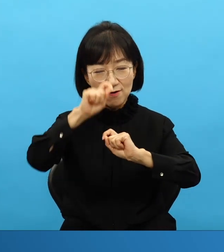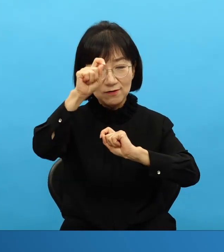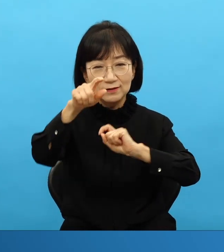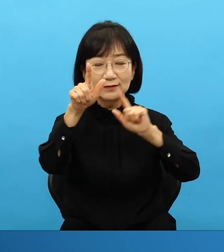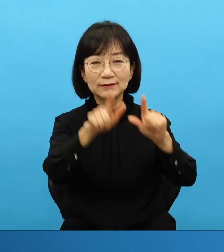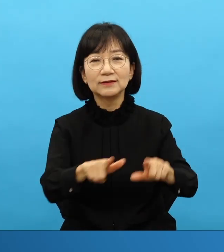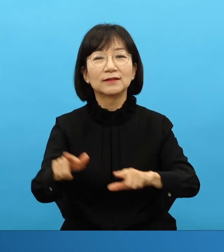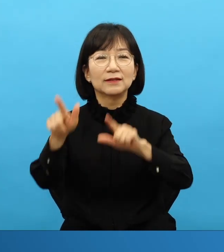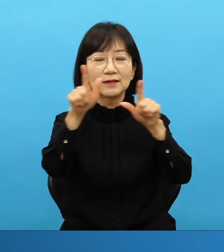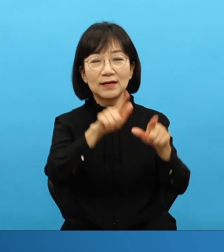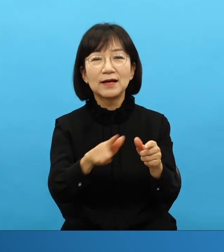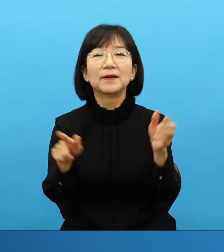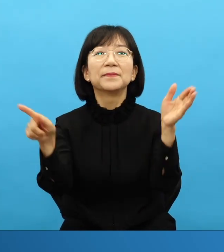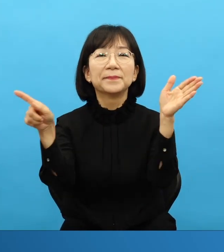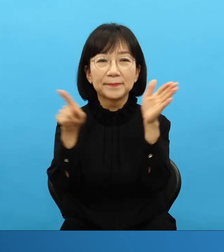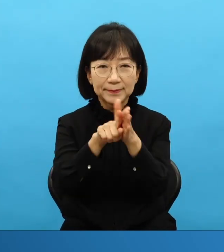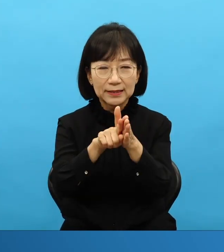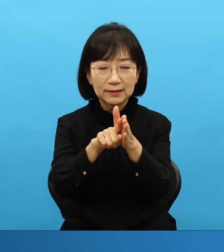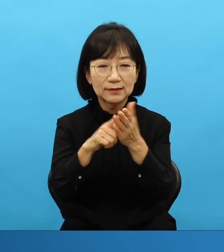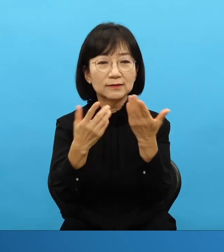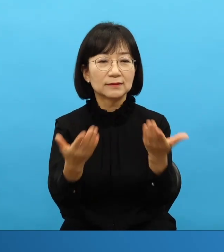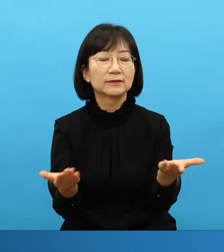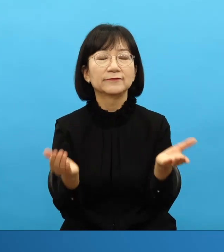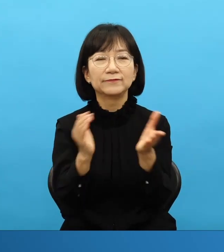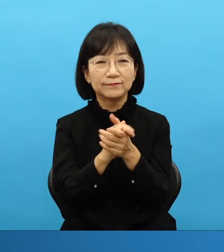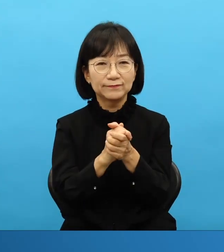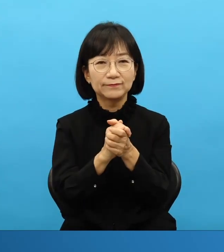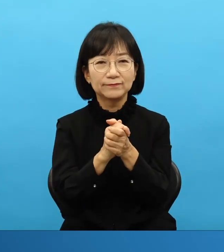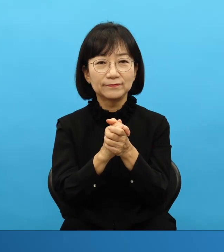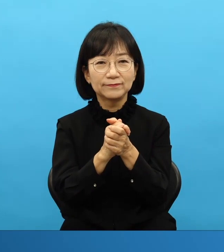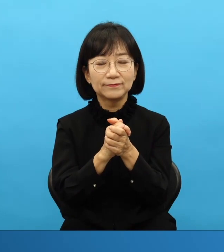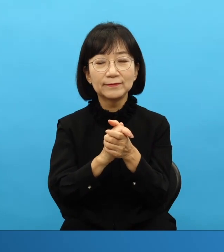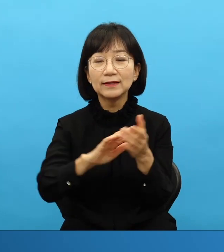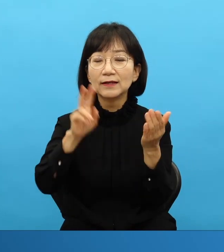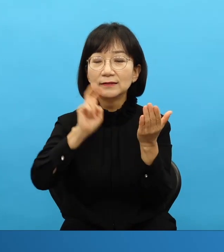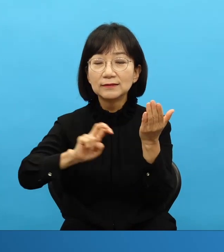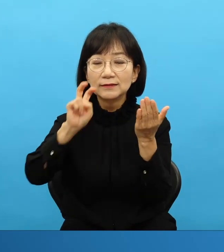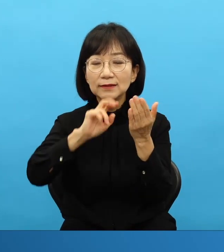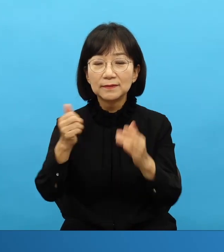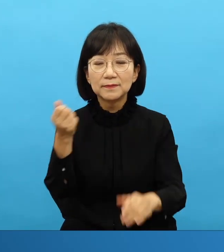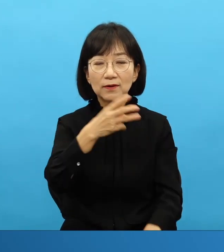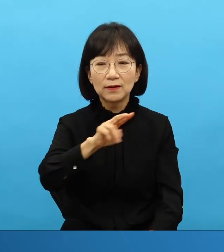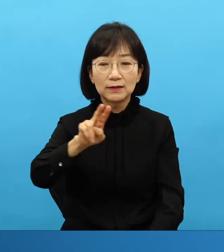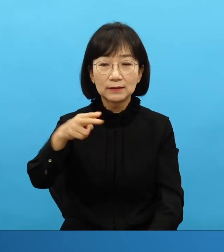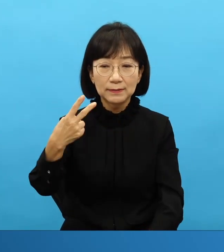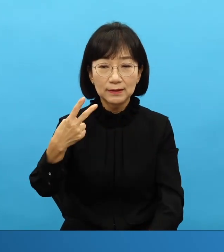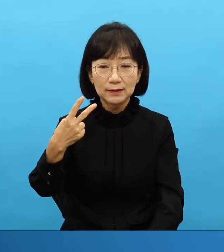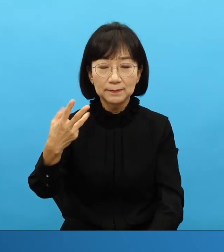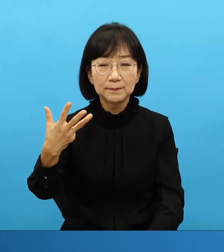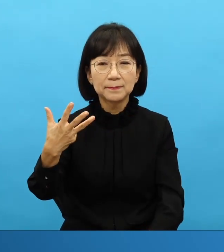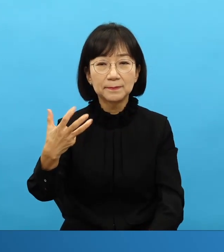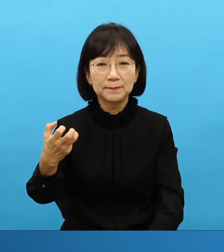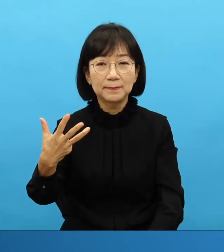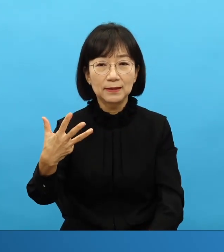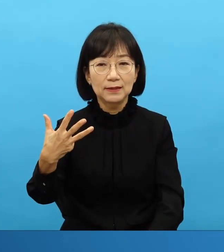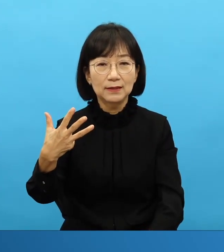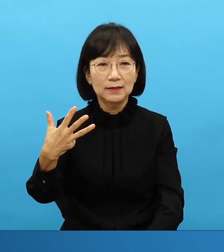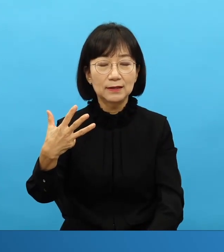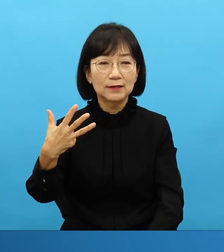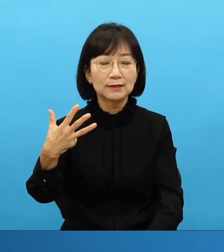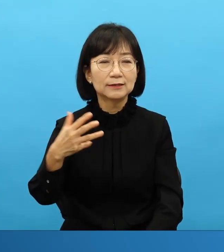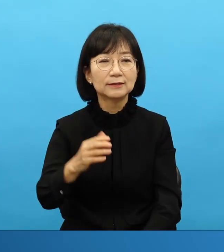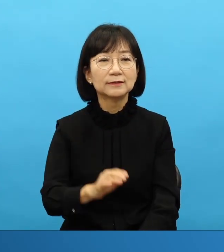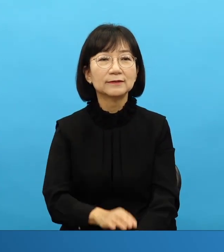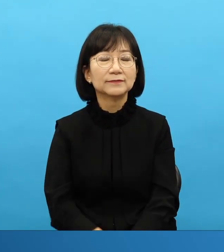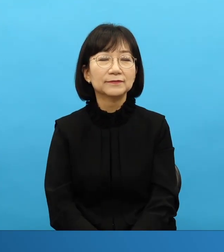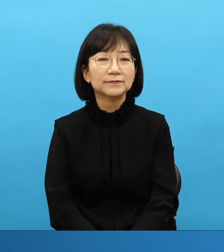영원히 사는 것을 믿사옵나이다. 아멘. 우리 찬송가 288장입니다. 我们一同献上第